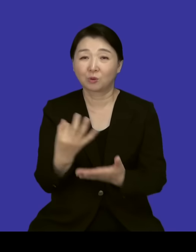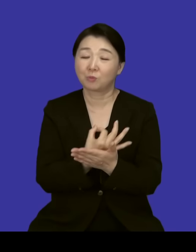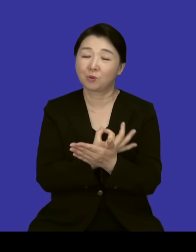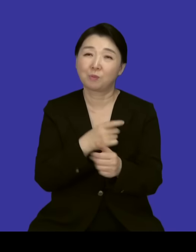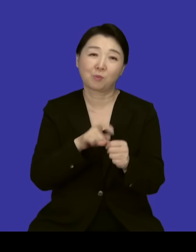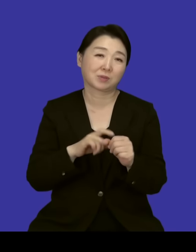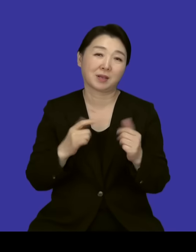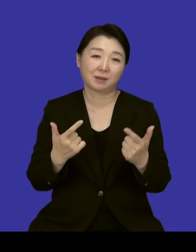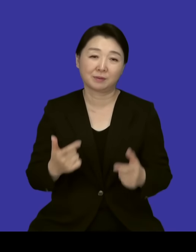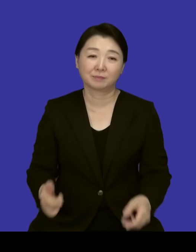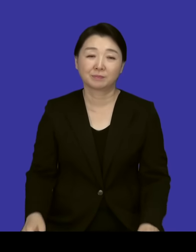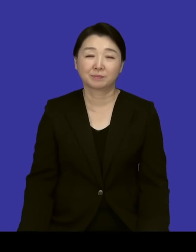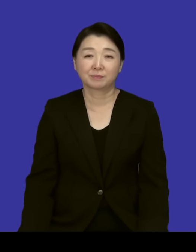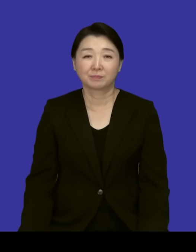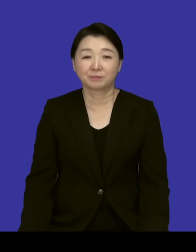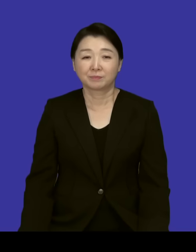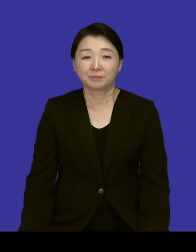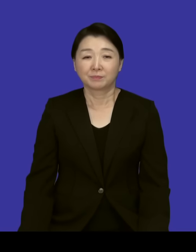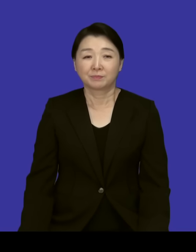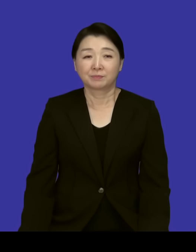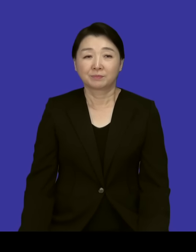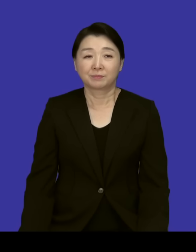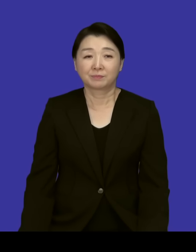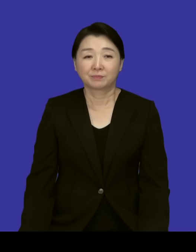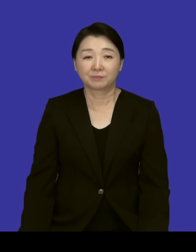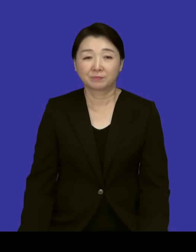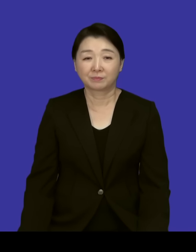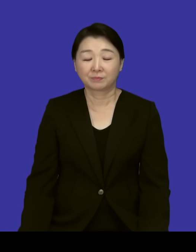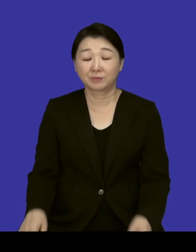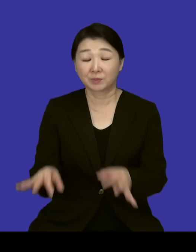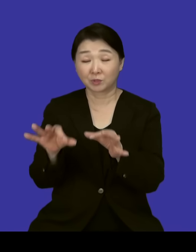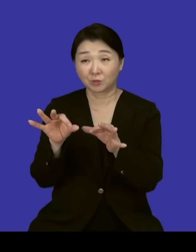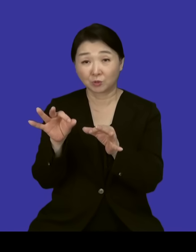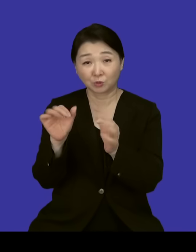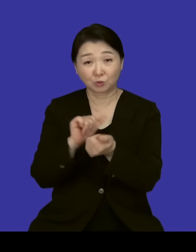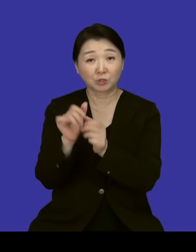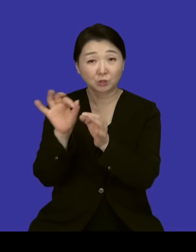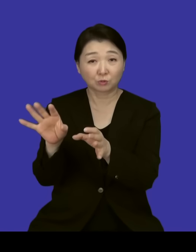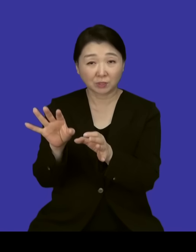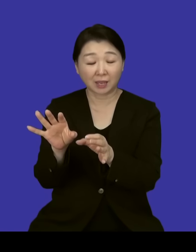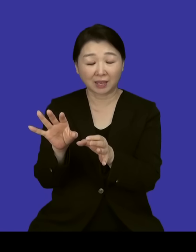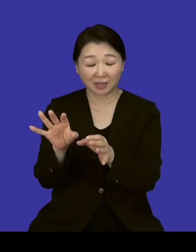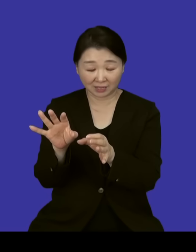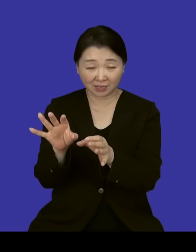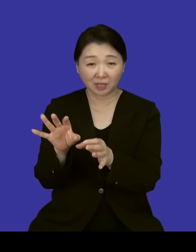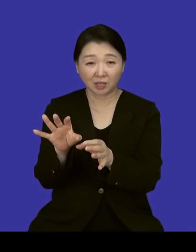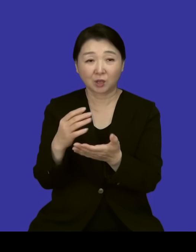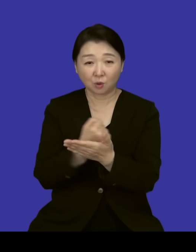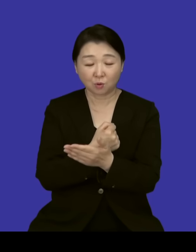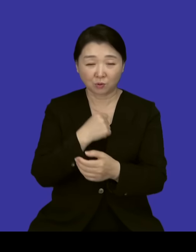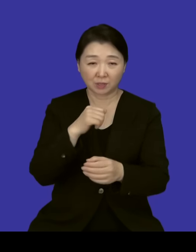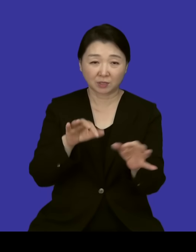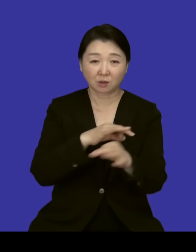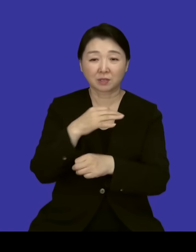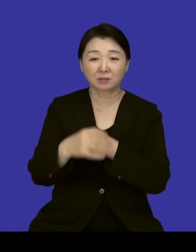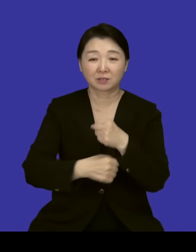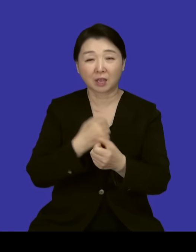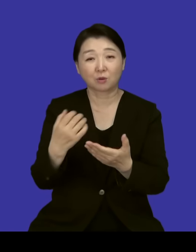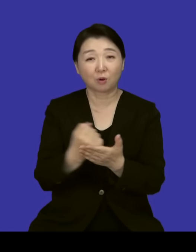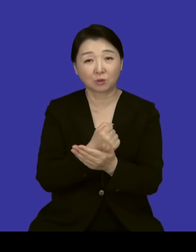하는 게. 그래서 우리가 주식 투자를 통해서 얻고 내가 경제적 자유를